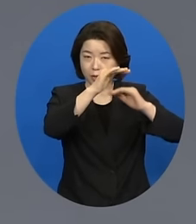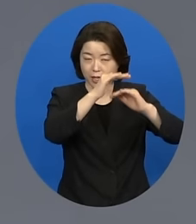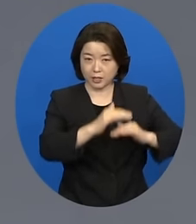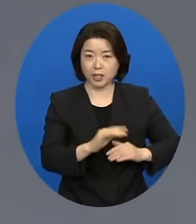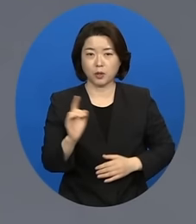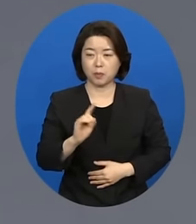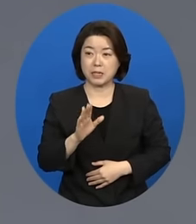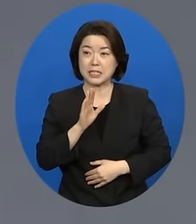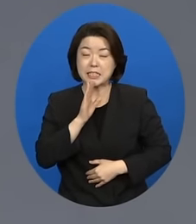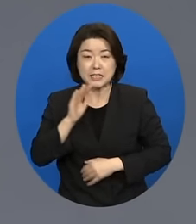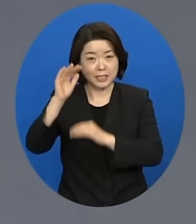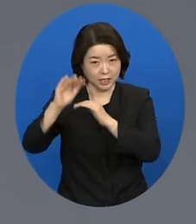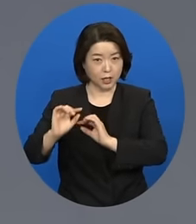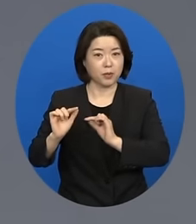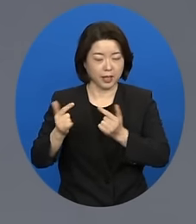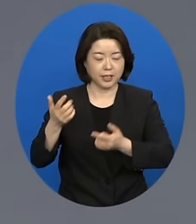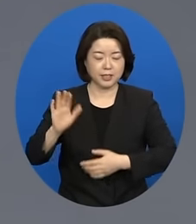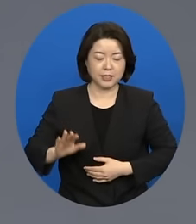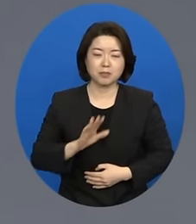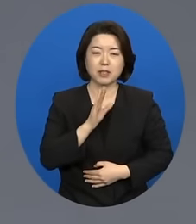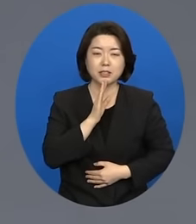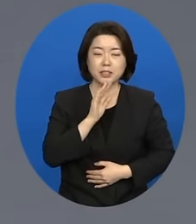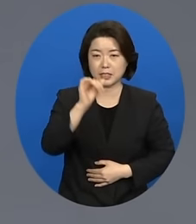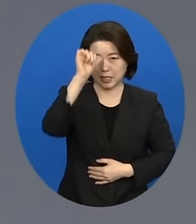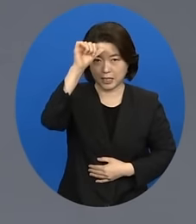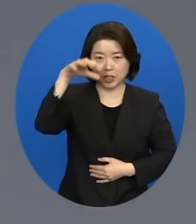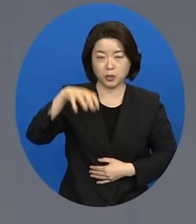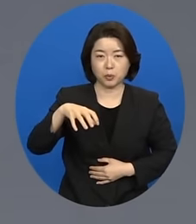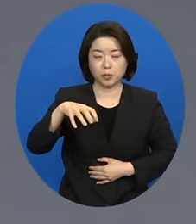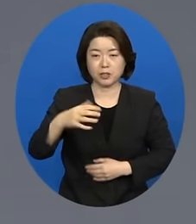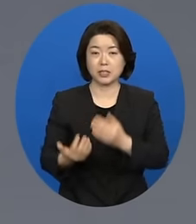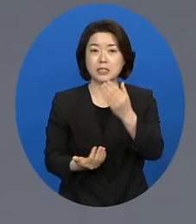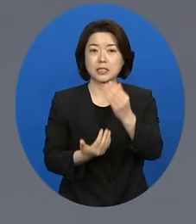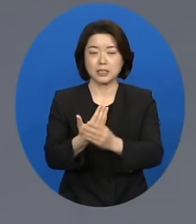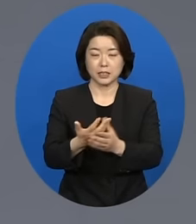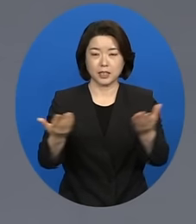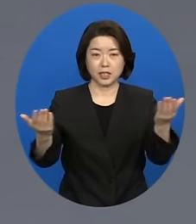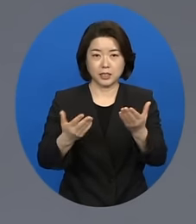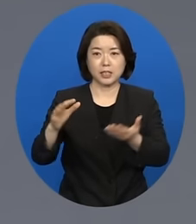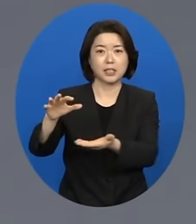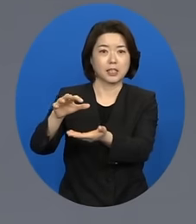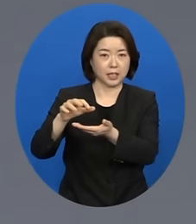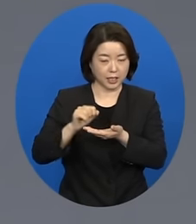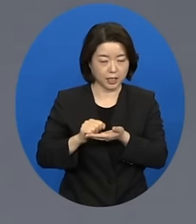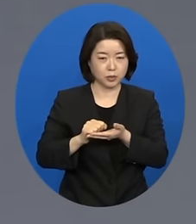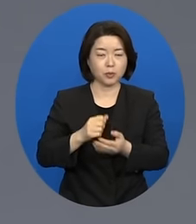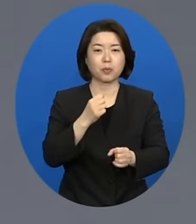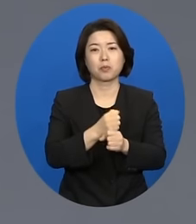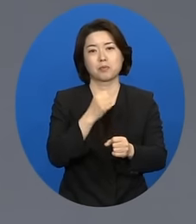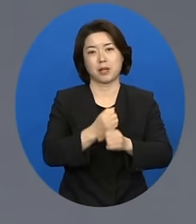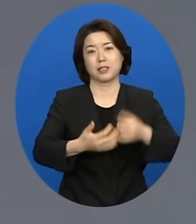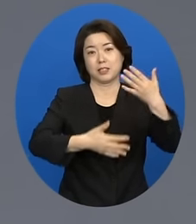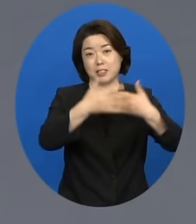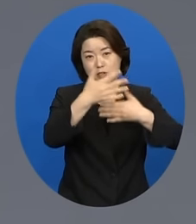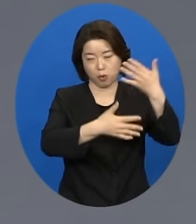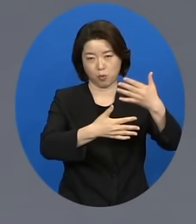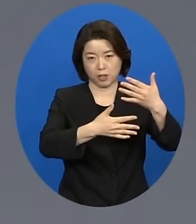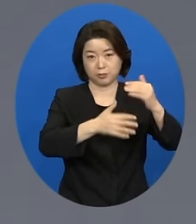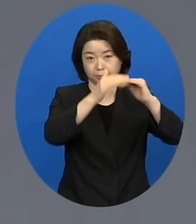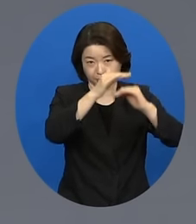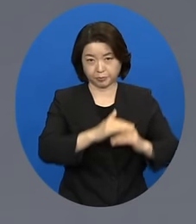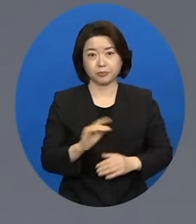실화는 아니지만 실제로 인도에서 일어나는 일들을 바탕으로 만든 영화입니다. 이 영화의 줄거리는 이런